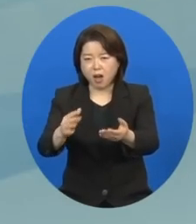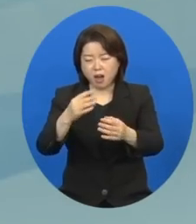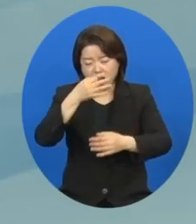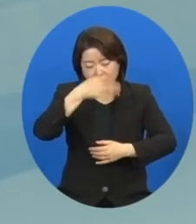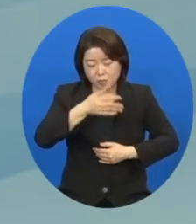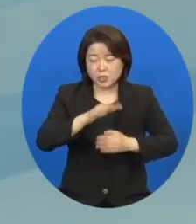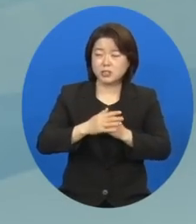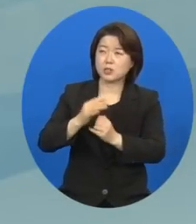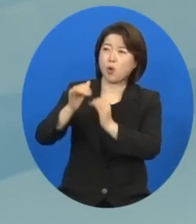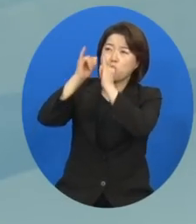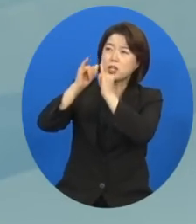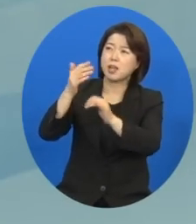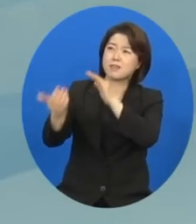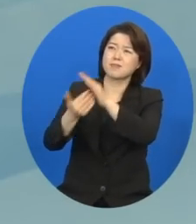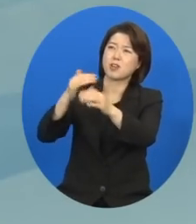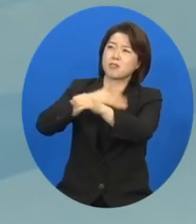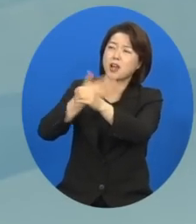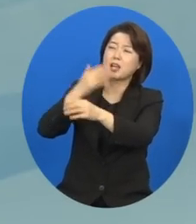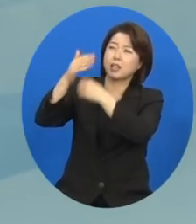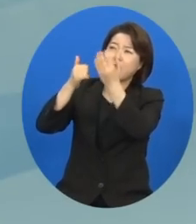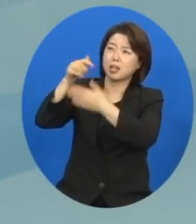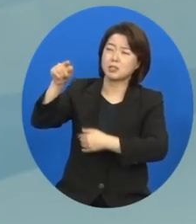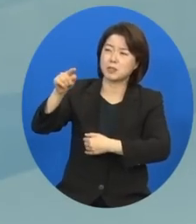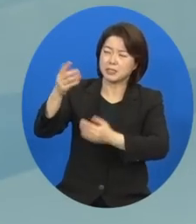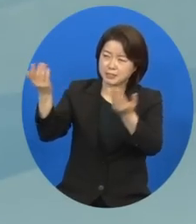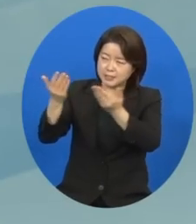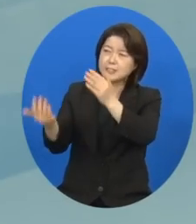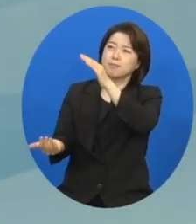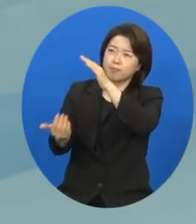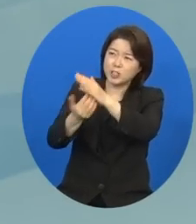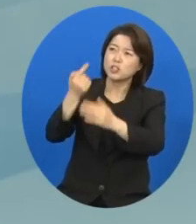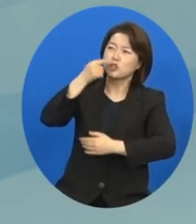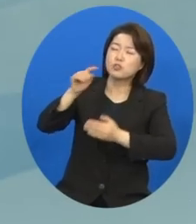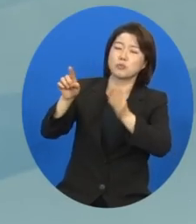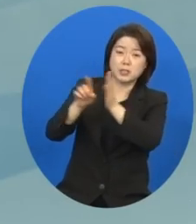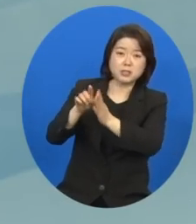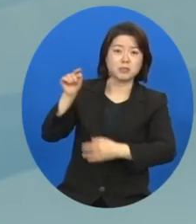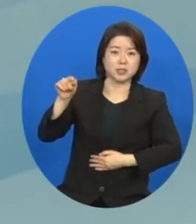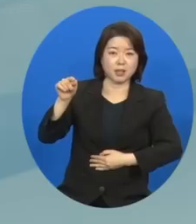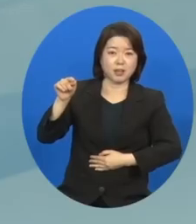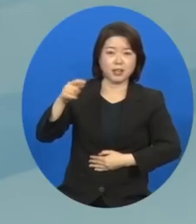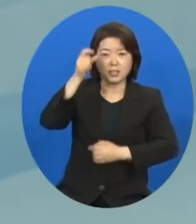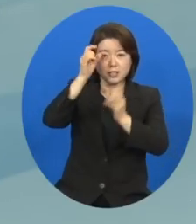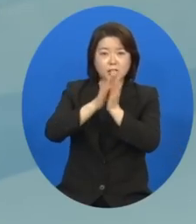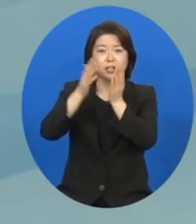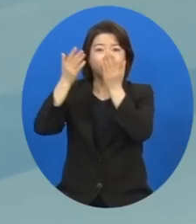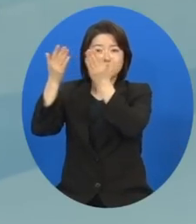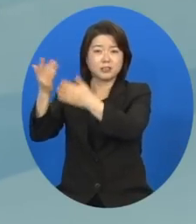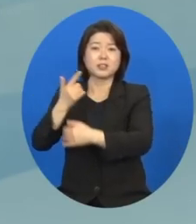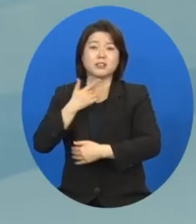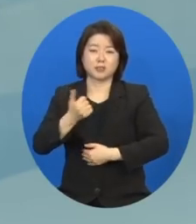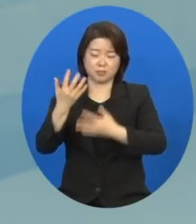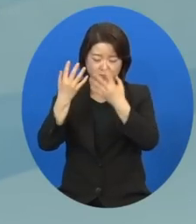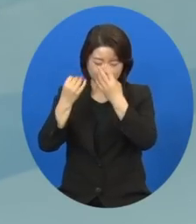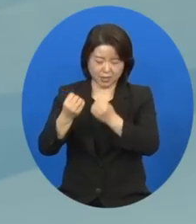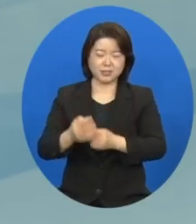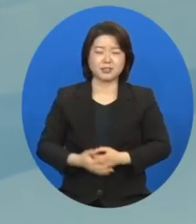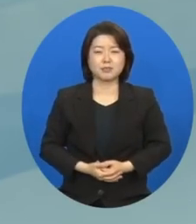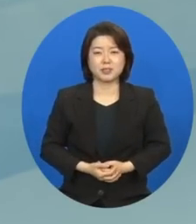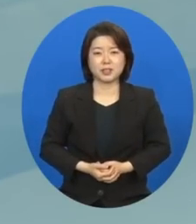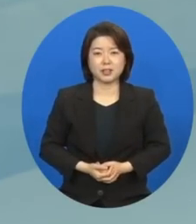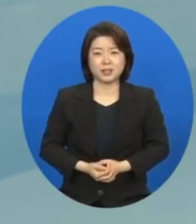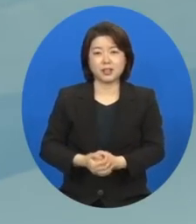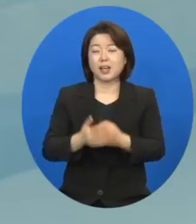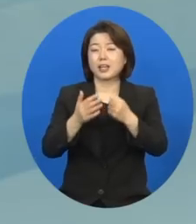하나님께서, 전능하신 하나님께서 하나님 위대한 그 일을 이루실 줄로 믿습니다. 그렇게 기도하곤 했습니다. 자,